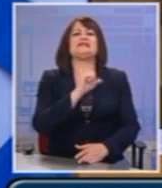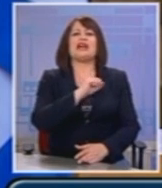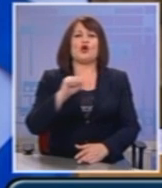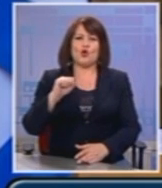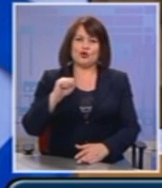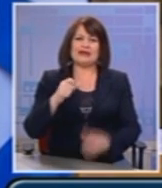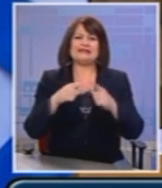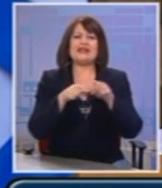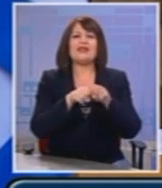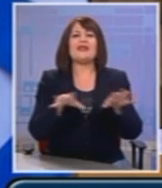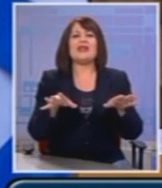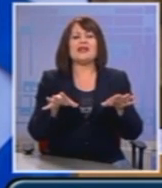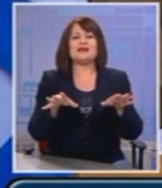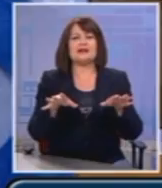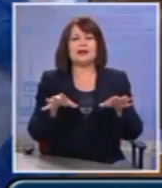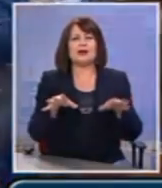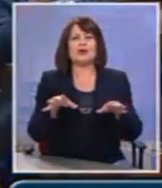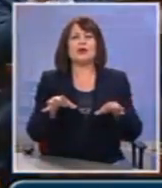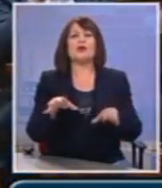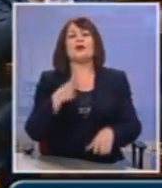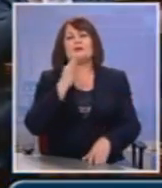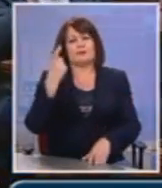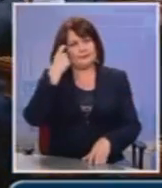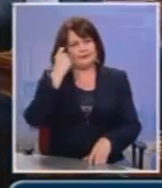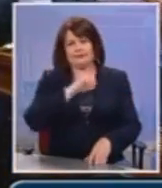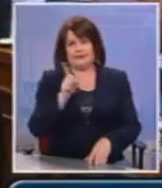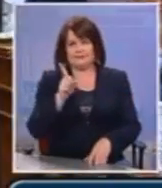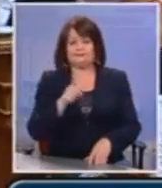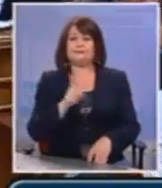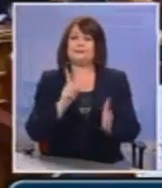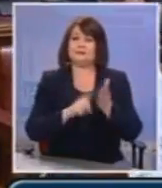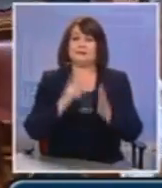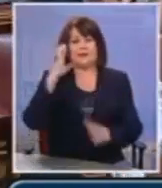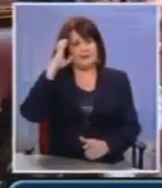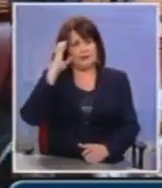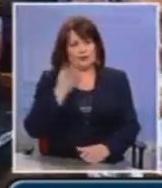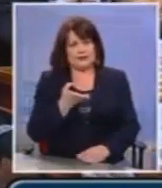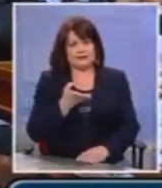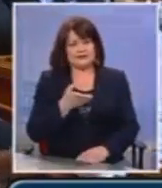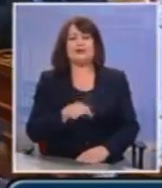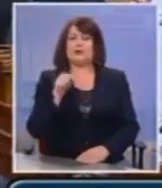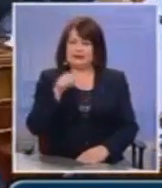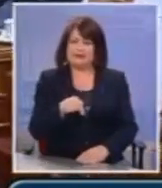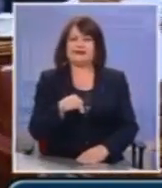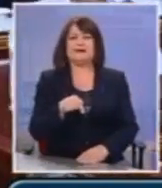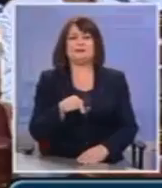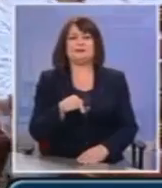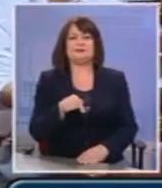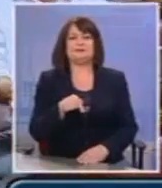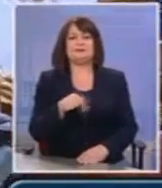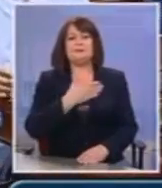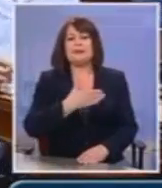το δίκτυο κατά για την αυτοχειρία γιατί πρέπει να θυμόμαστε ότι αυτή η η